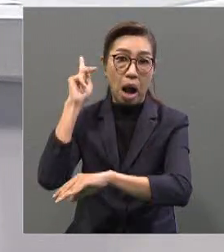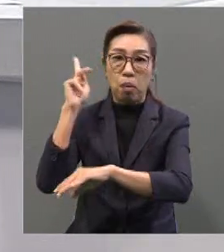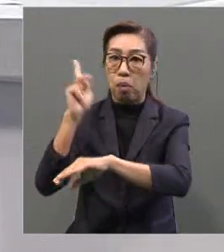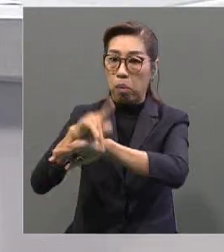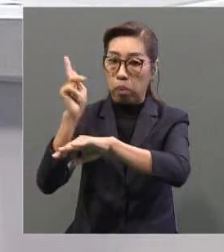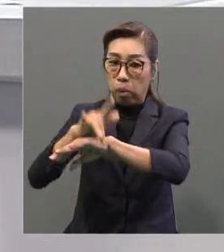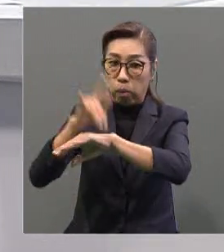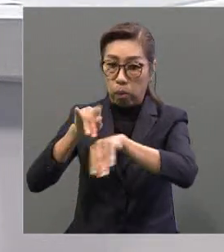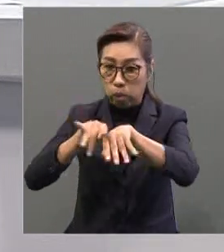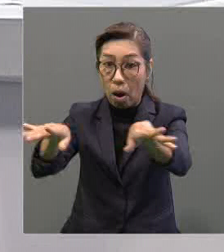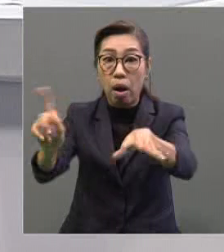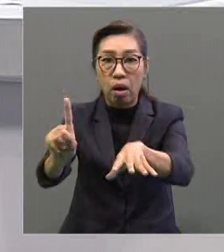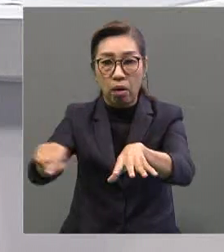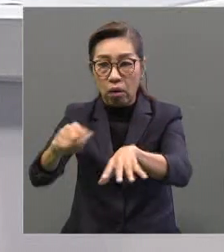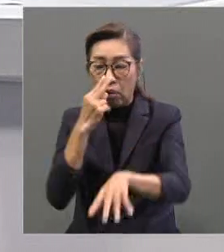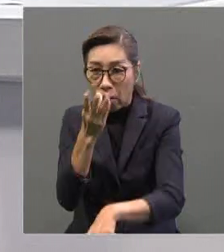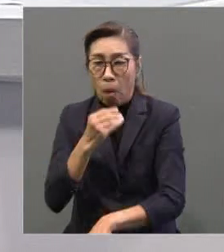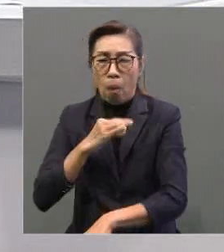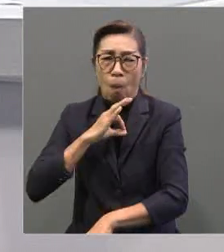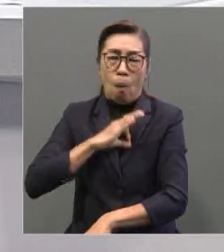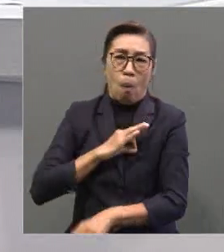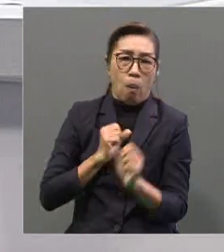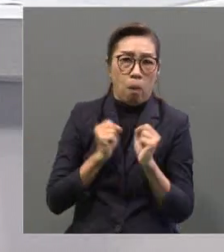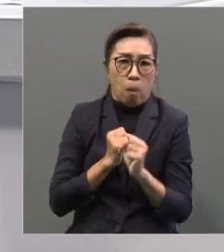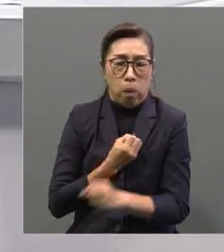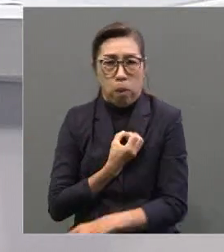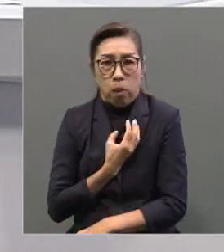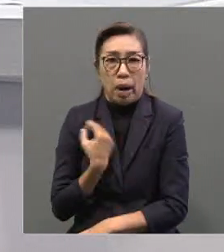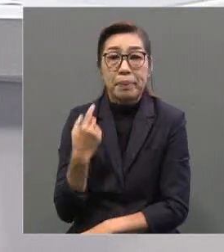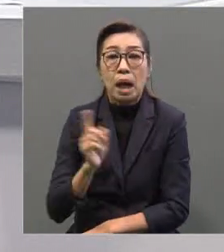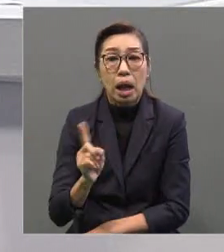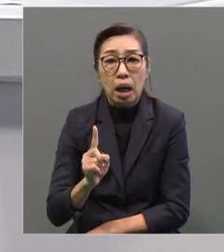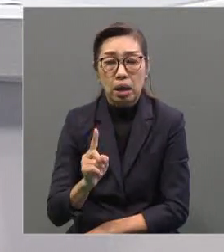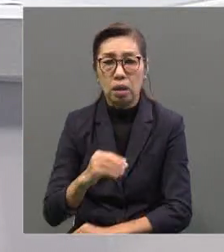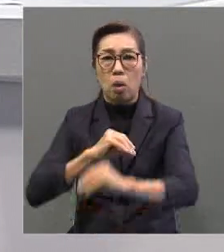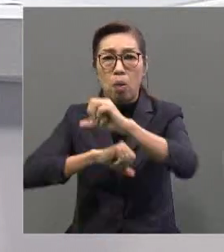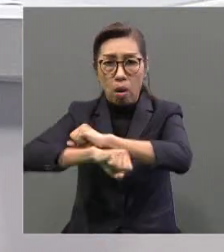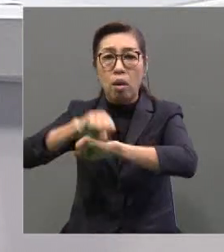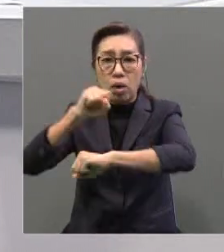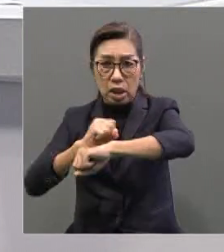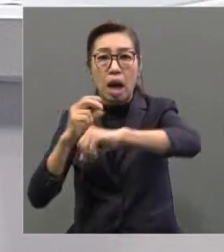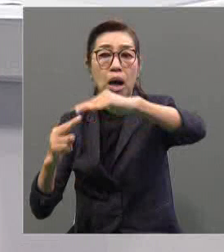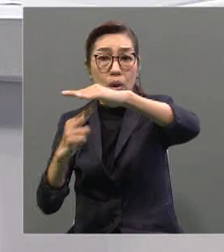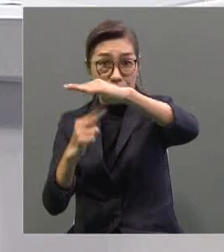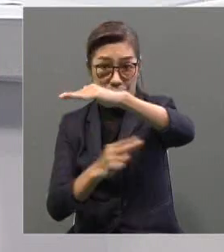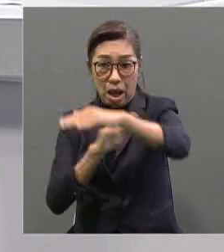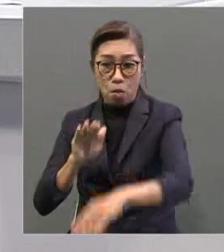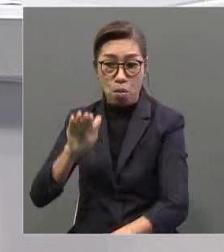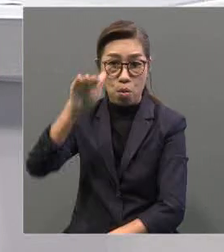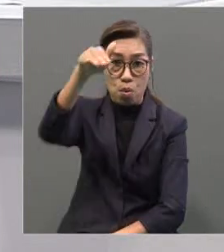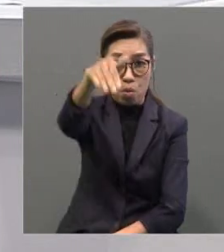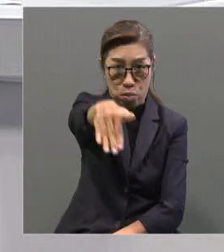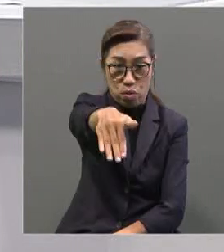เลยทั้งระทึกทั้งสะเทือนขวัญเหตุการก่อสร้างเป็นโครงการก่อสร้างทางยกระดับเรียกง่